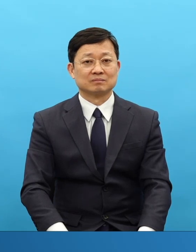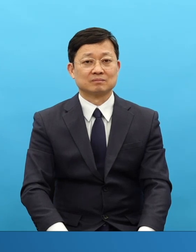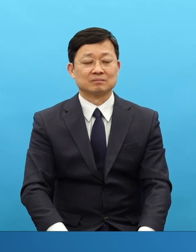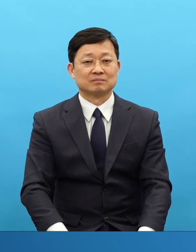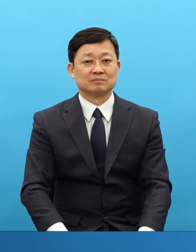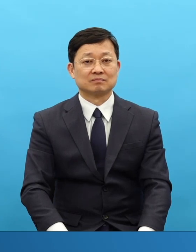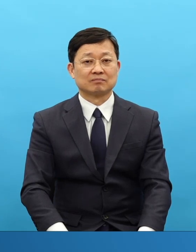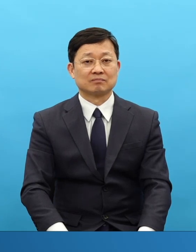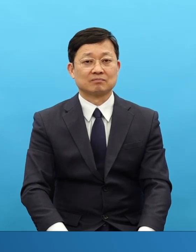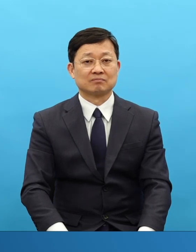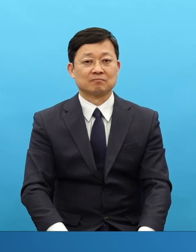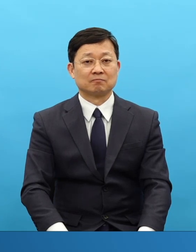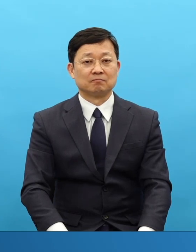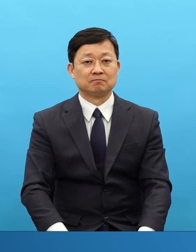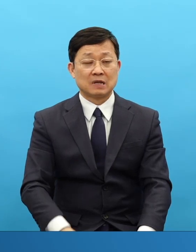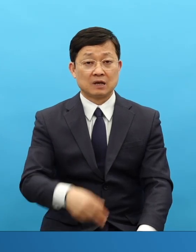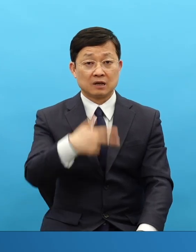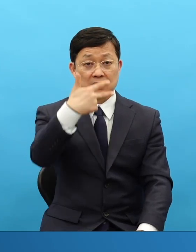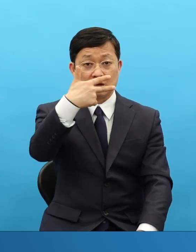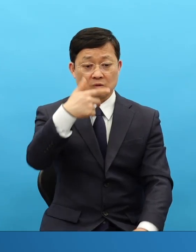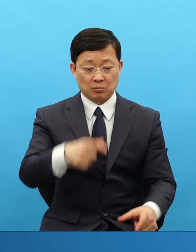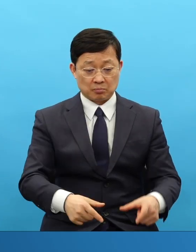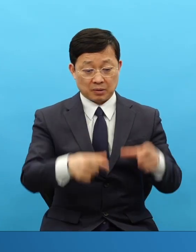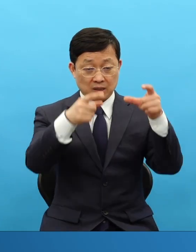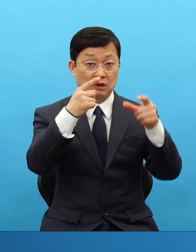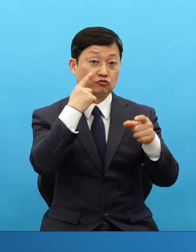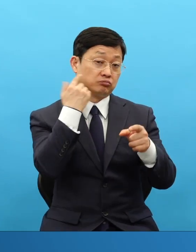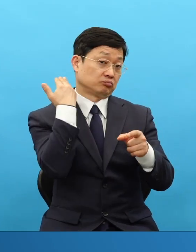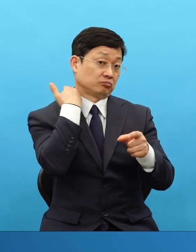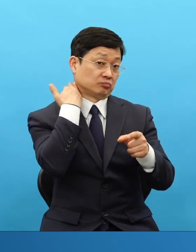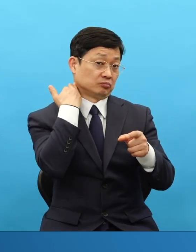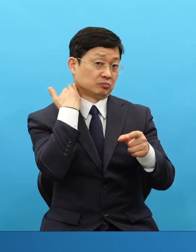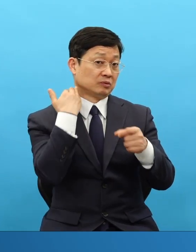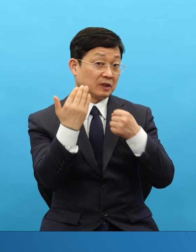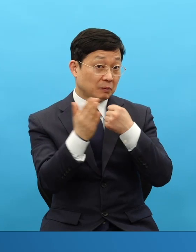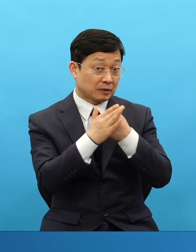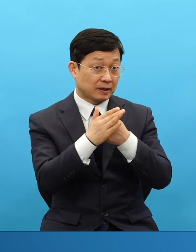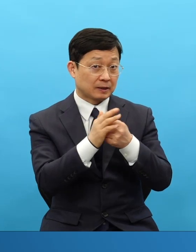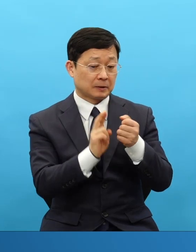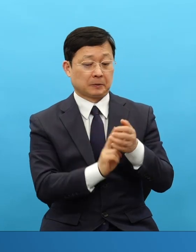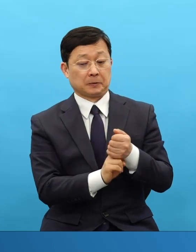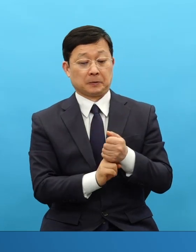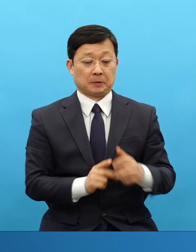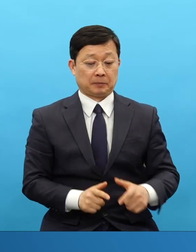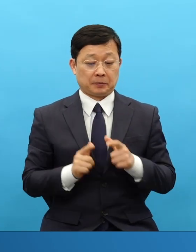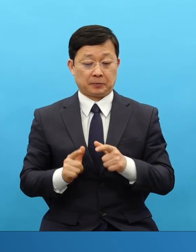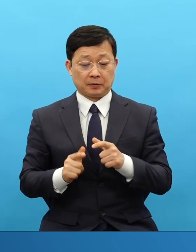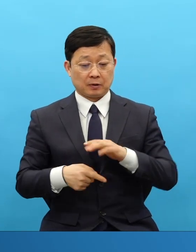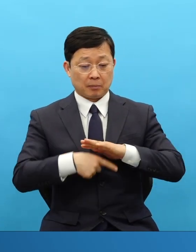그래서 일곱 망대는 눈에 안 보이는 거기 때문에 못 뺏어 하잖아요